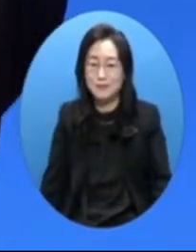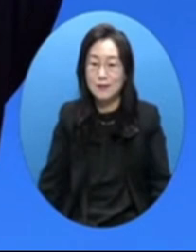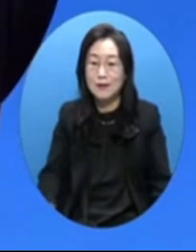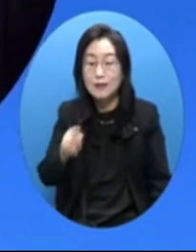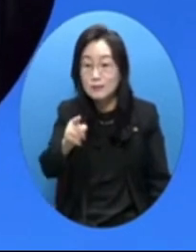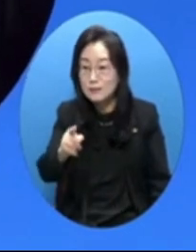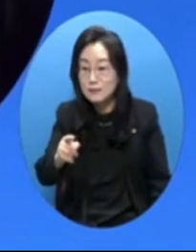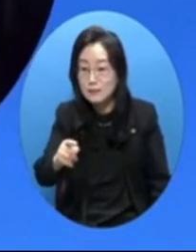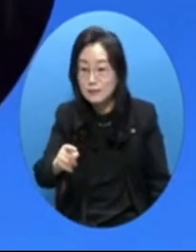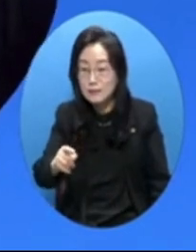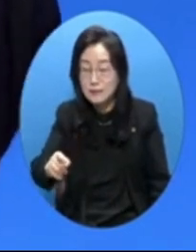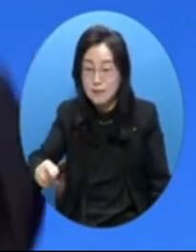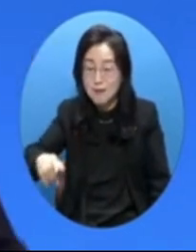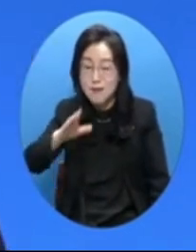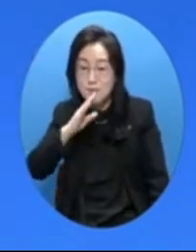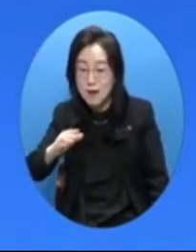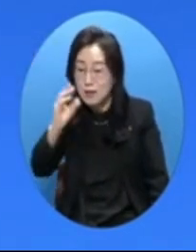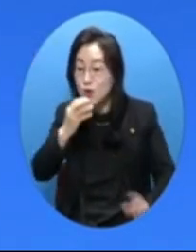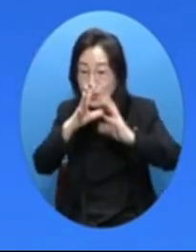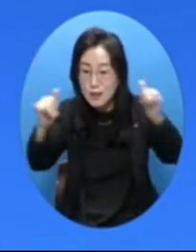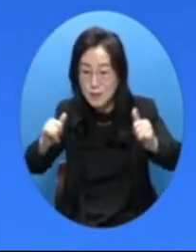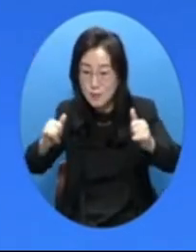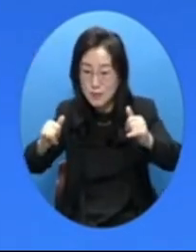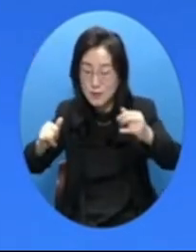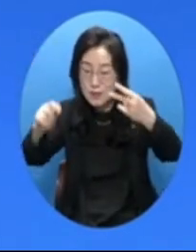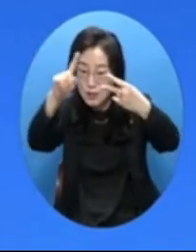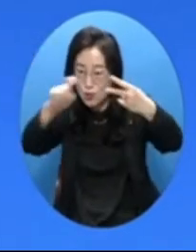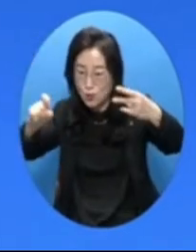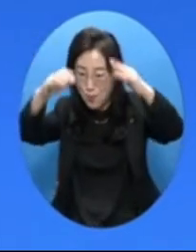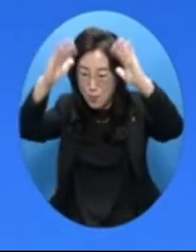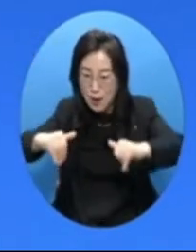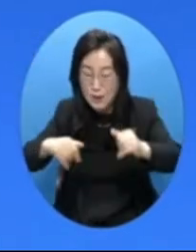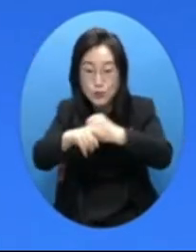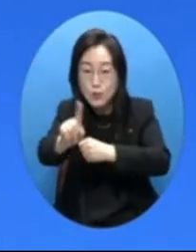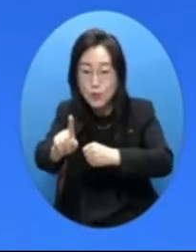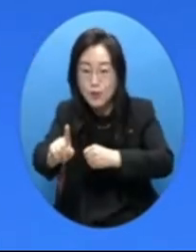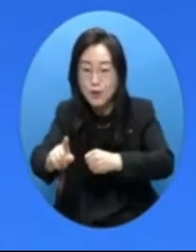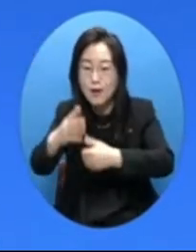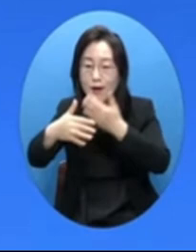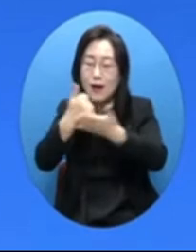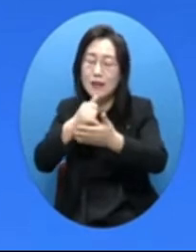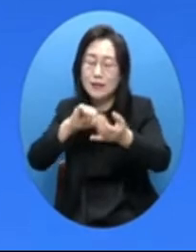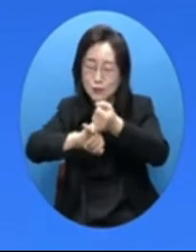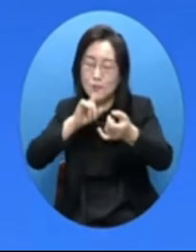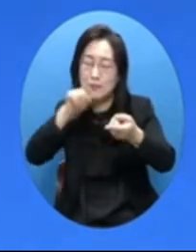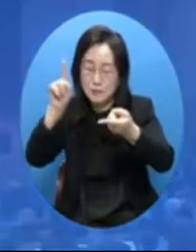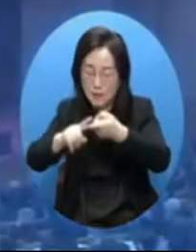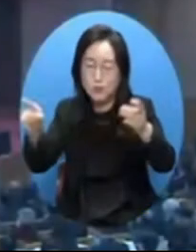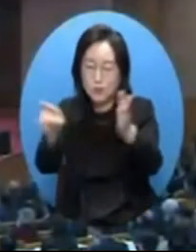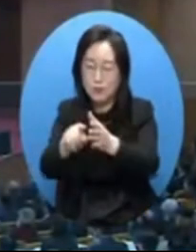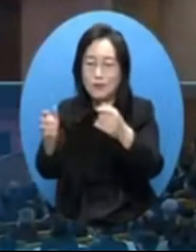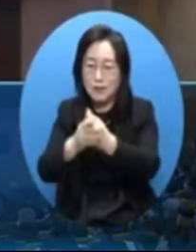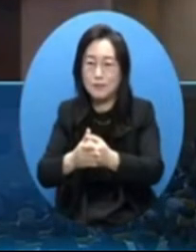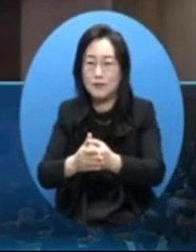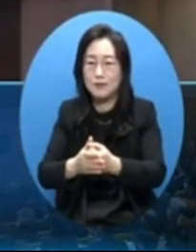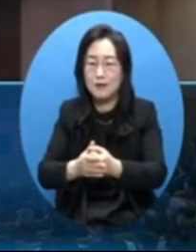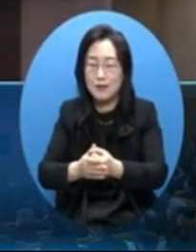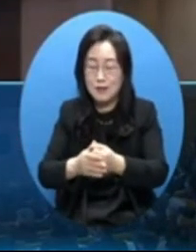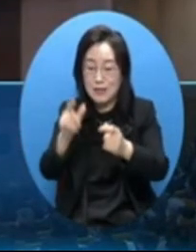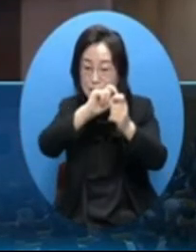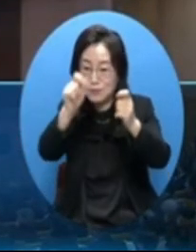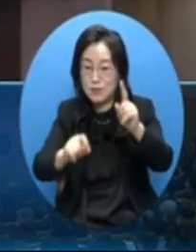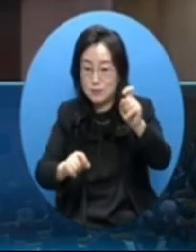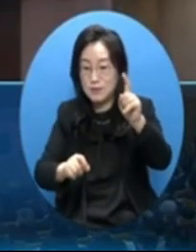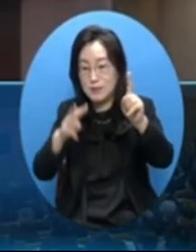그들이이 난공불락의 성을 무너뜨린 것은 오직 하나님의 약속의 말씀을 믿은 그 믿음 때문이었습니다 그래서 11장 3절